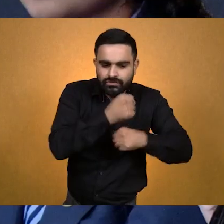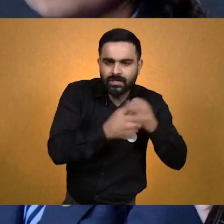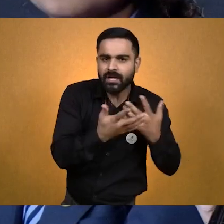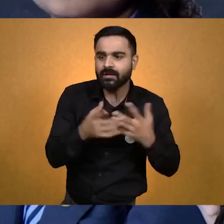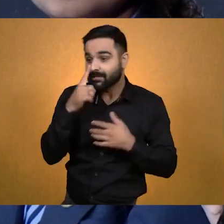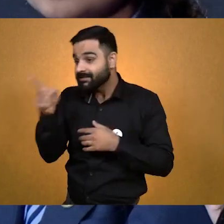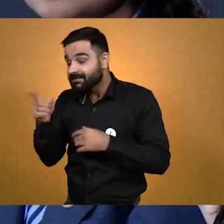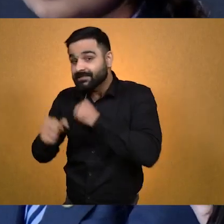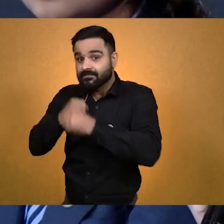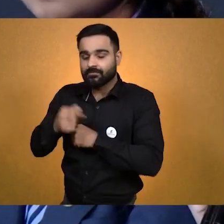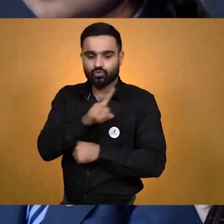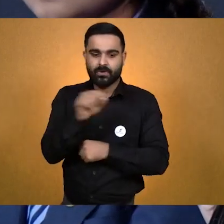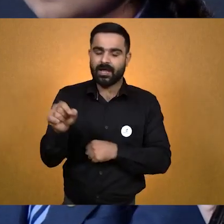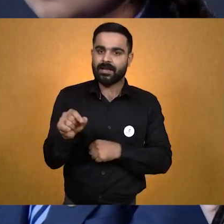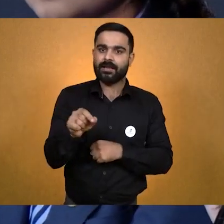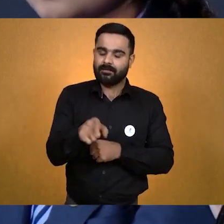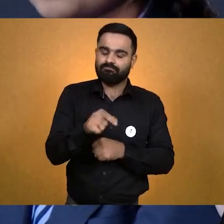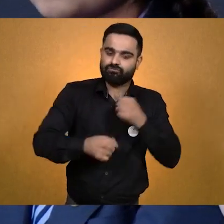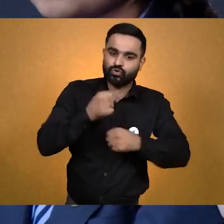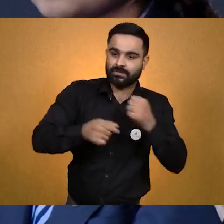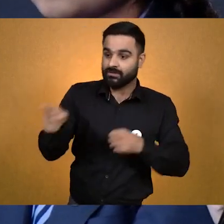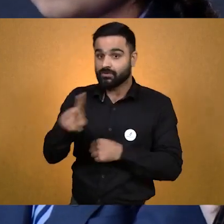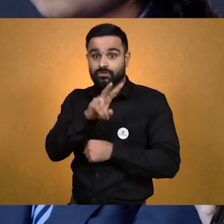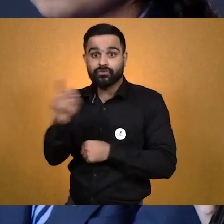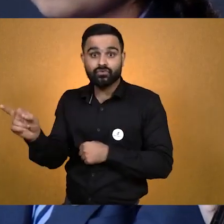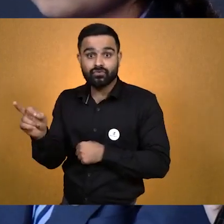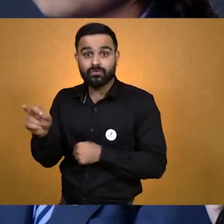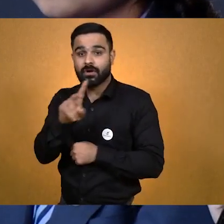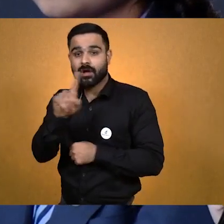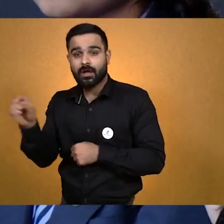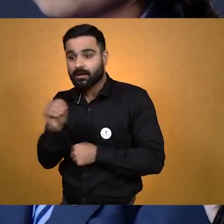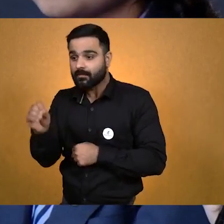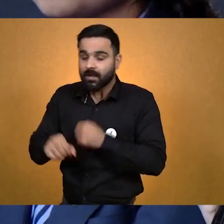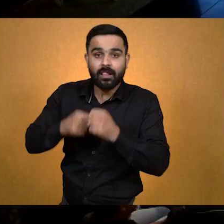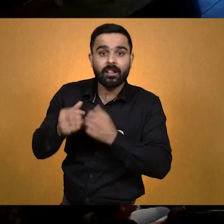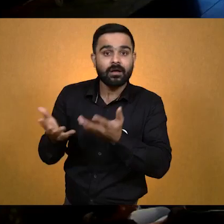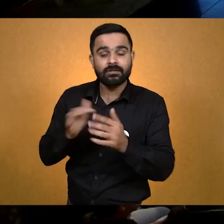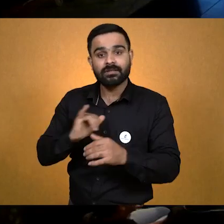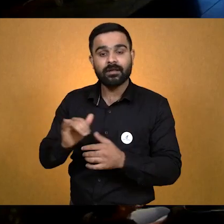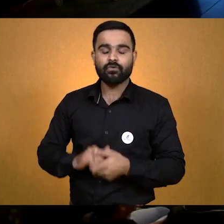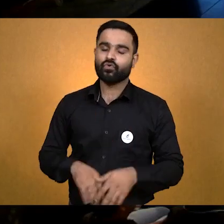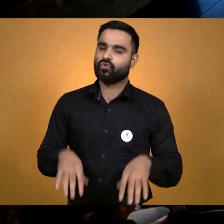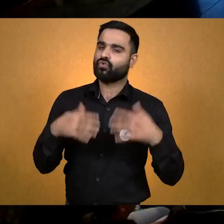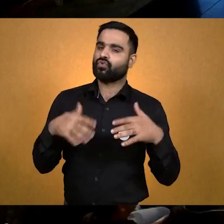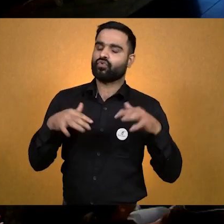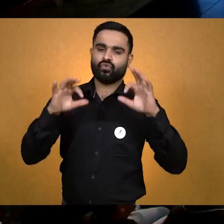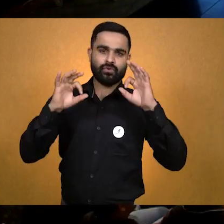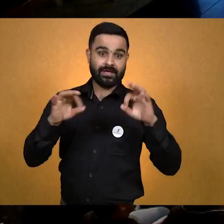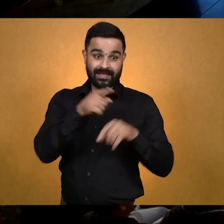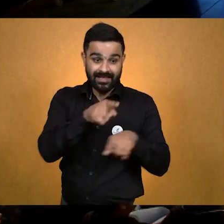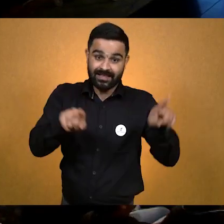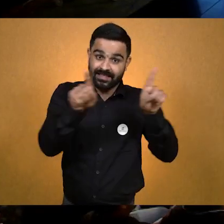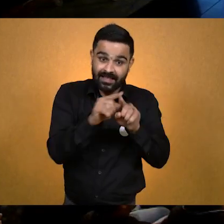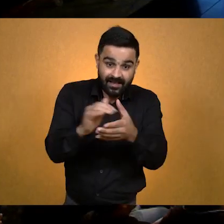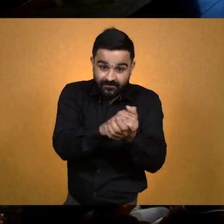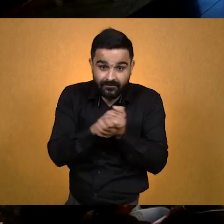play? I am a 100-meter sprinter, and she's a 200-meter and 100-meter sprinter as well. That's super. Wow, that. ये इसी तरह